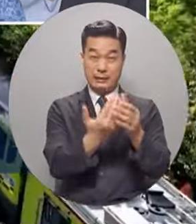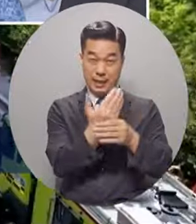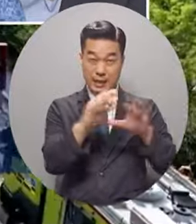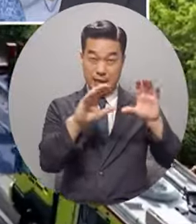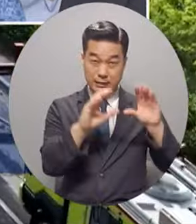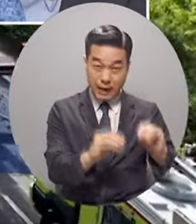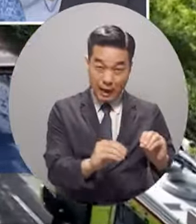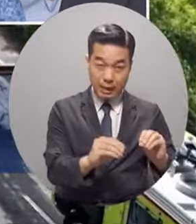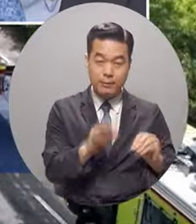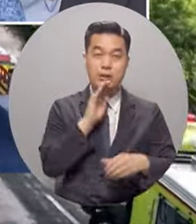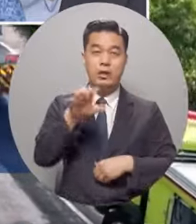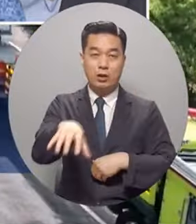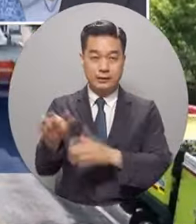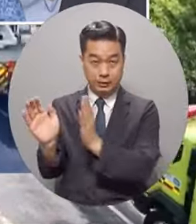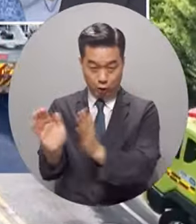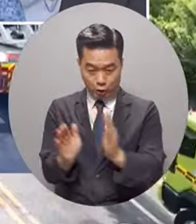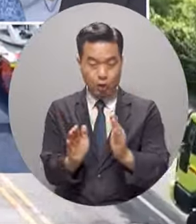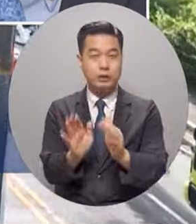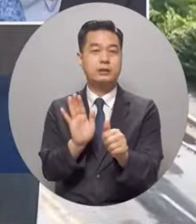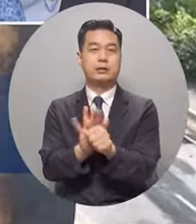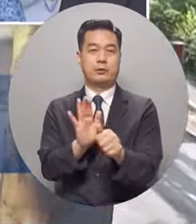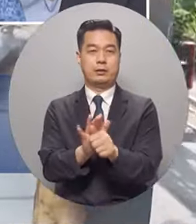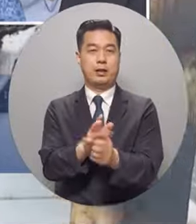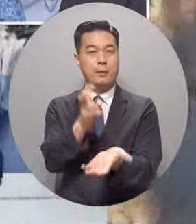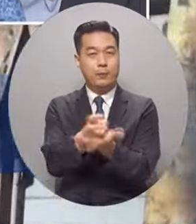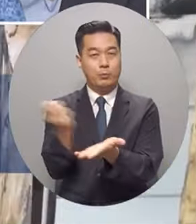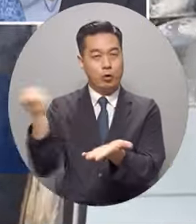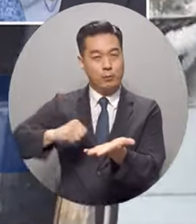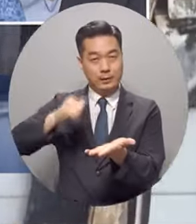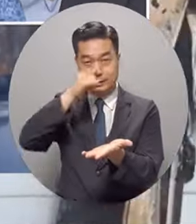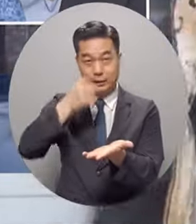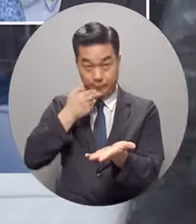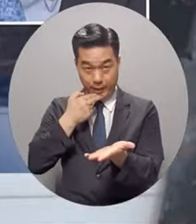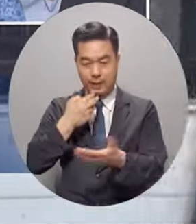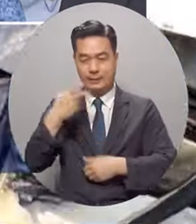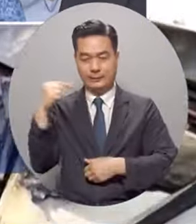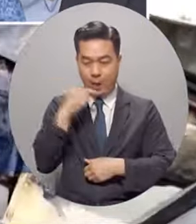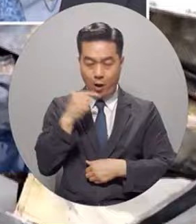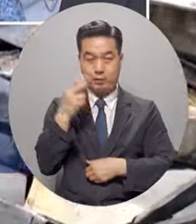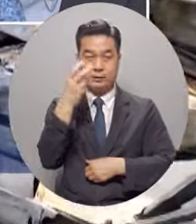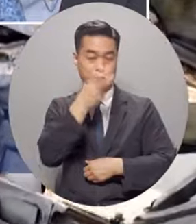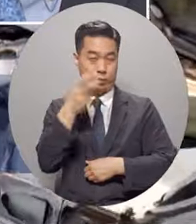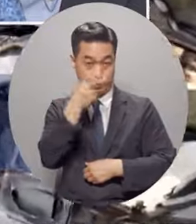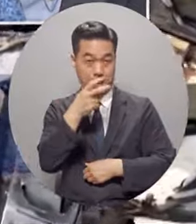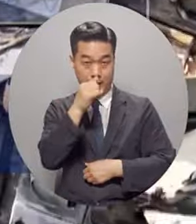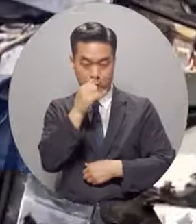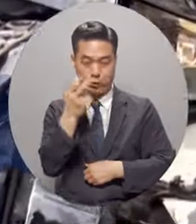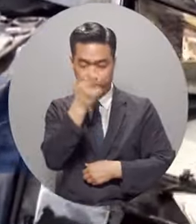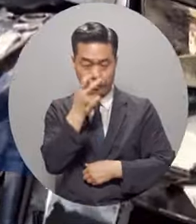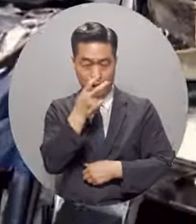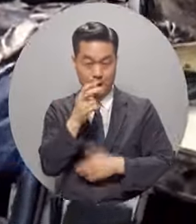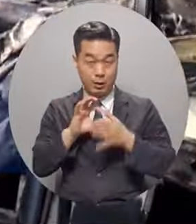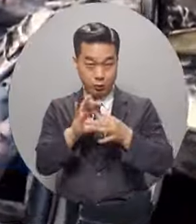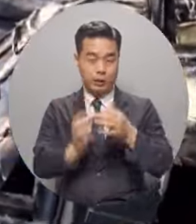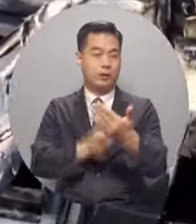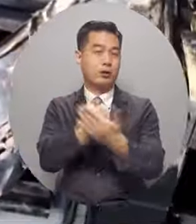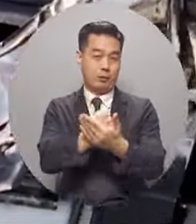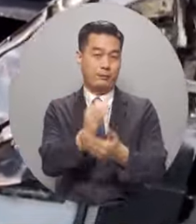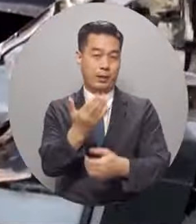지원하는 데 만전을 기하고 있는 상황이고요. 법에 위반이 있는지 등을 철저하게 조사하고 수사를 해서 조치를 할